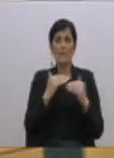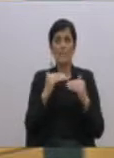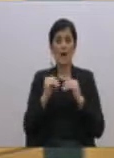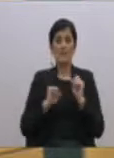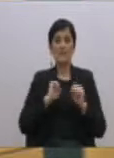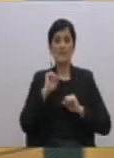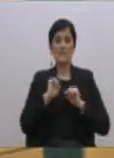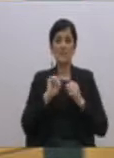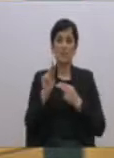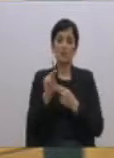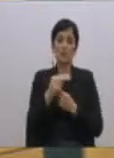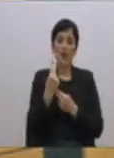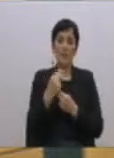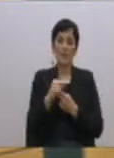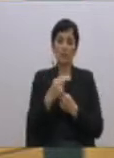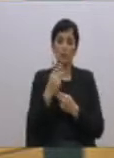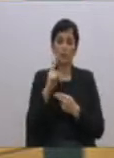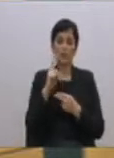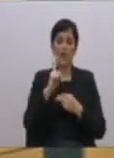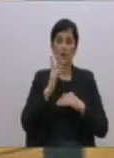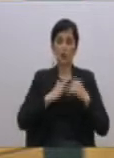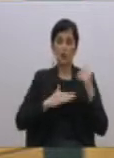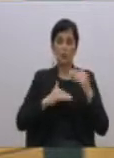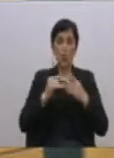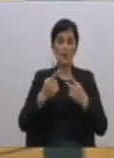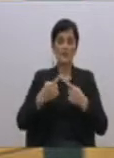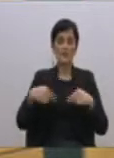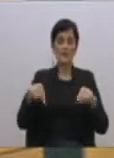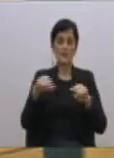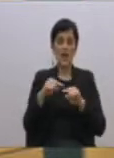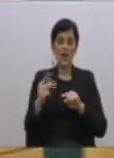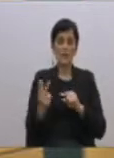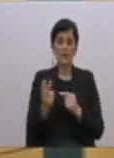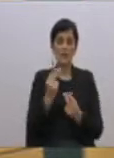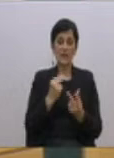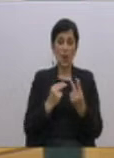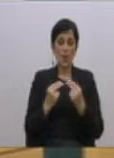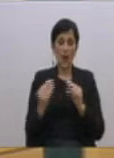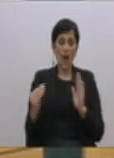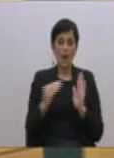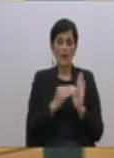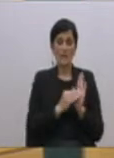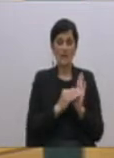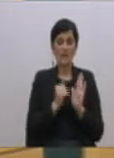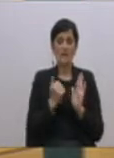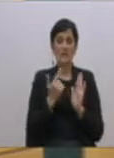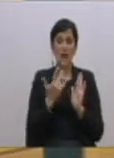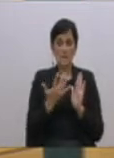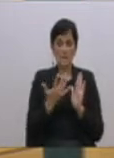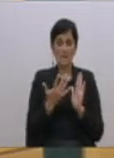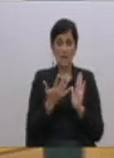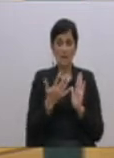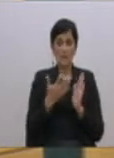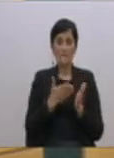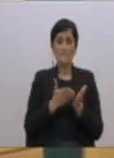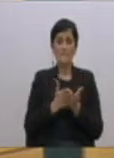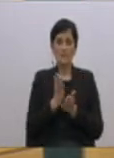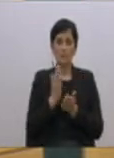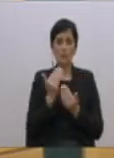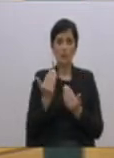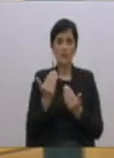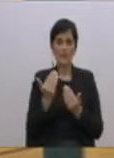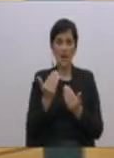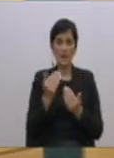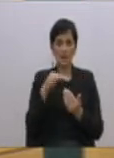ვეცადეთ, რომ ის შენიშვნები, რაც პროფესიული წრეებიდან იქნა გამოთქმული, აგვესახა, რამდენიმე სად პრინციპულია თქვენის